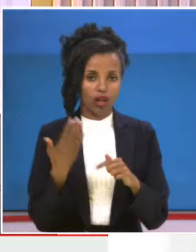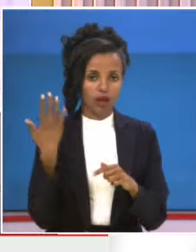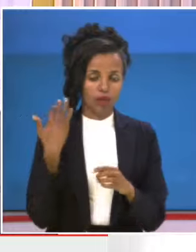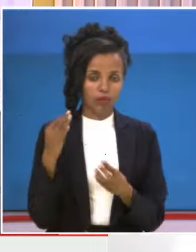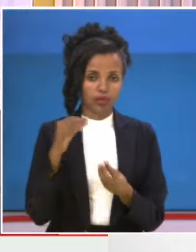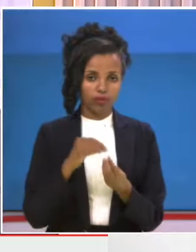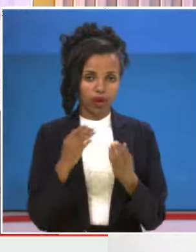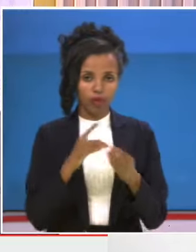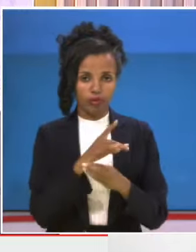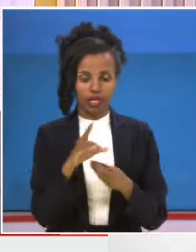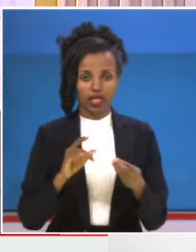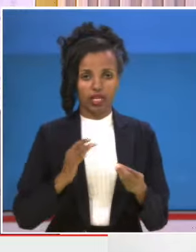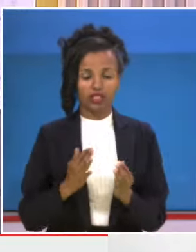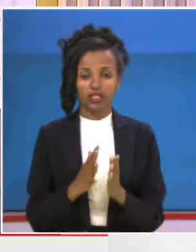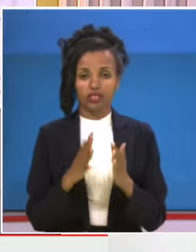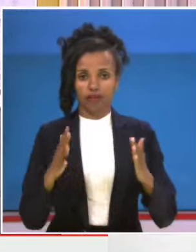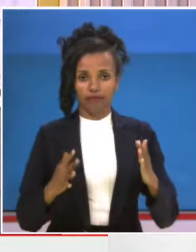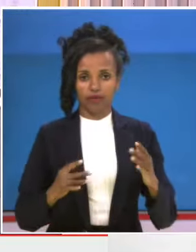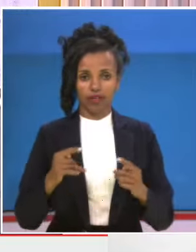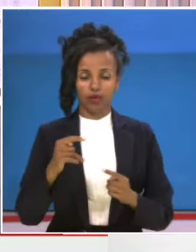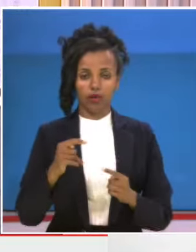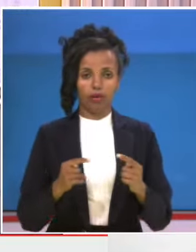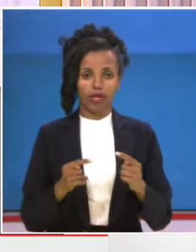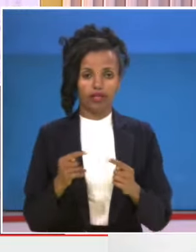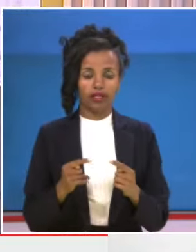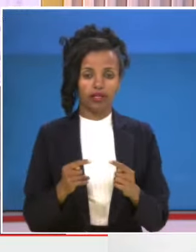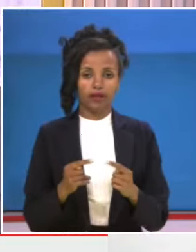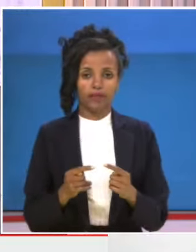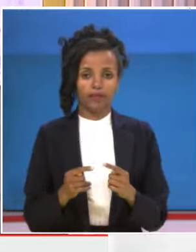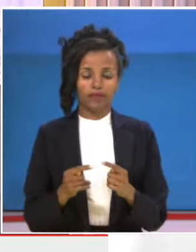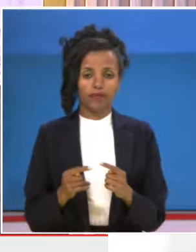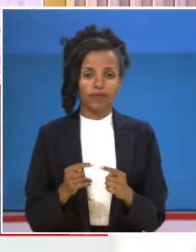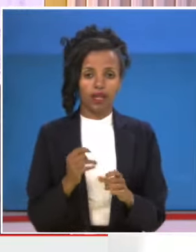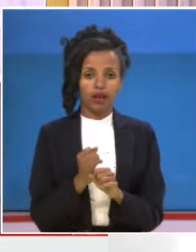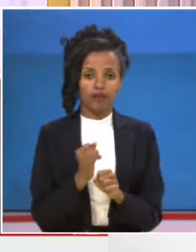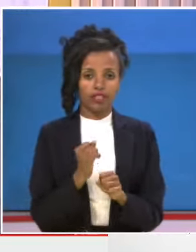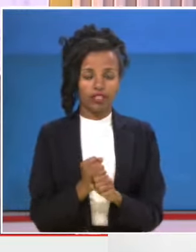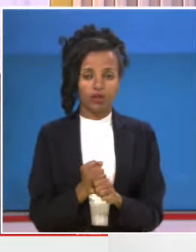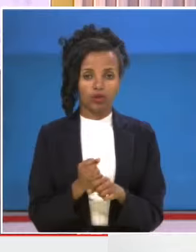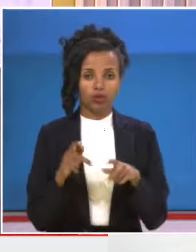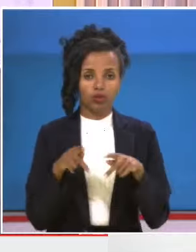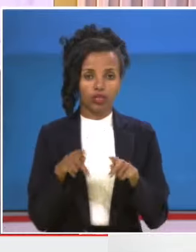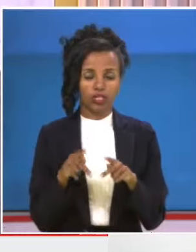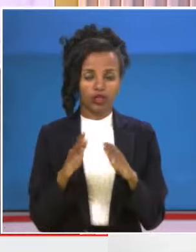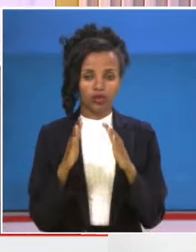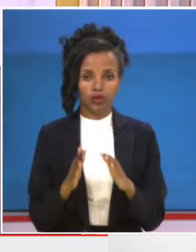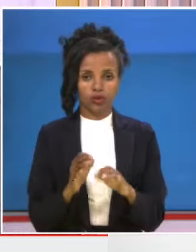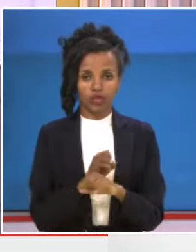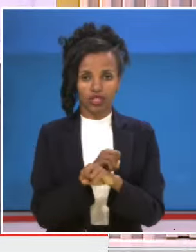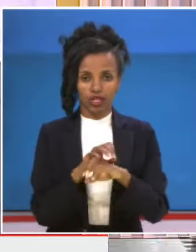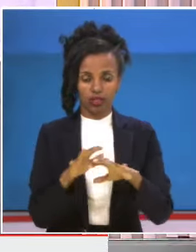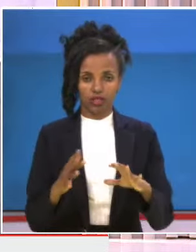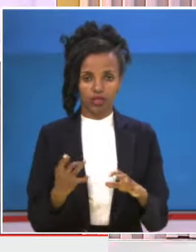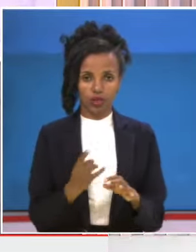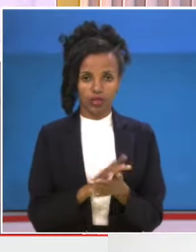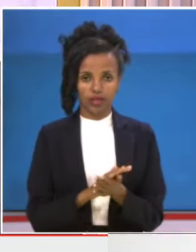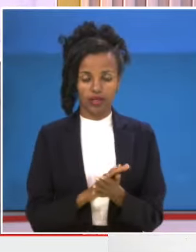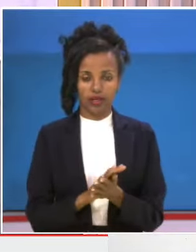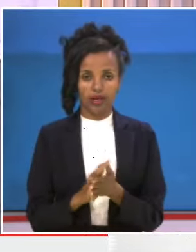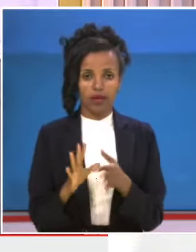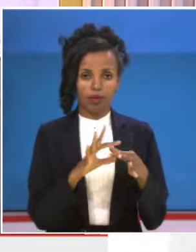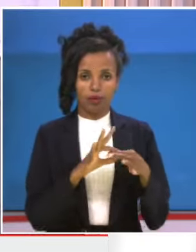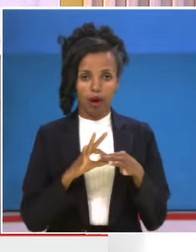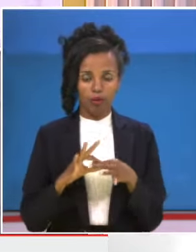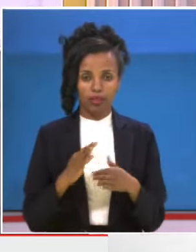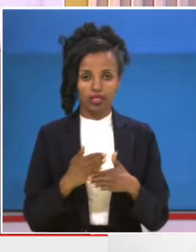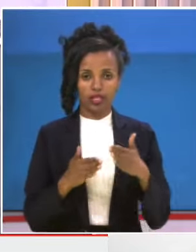ጨምረንበት አሁን በክልላችን ሰፋ ያለ ኮምባይነር የኮምባይን ሃርቨስተር ወደ አርሶ አደሩ የተሰራጨ ስለሆነ በማህበር